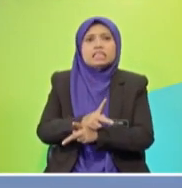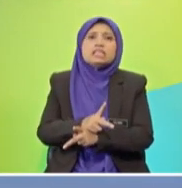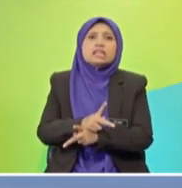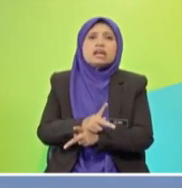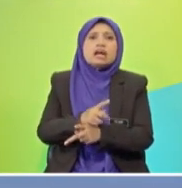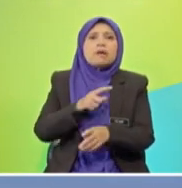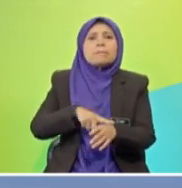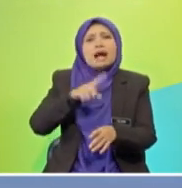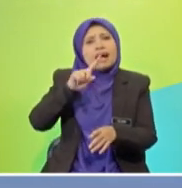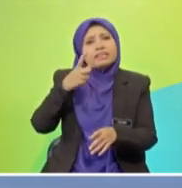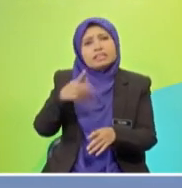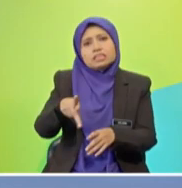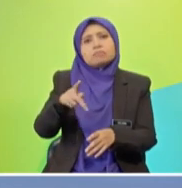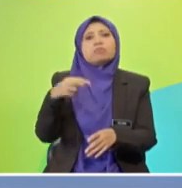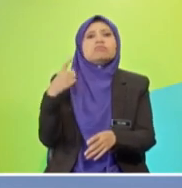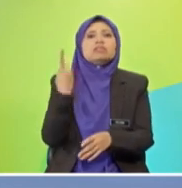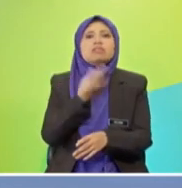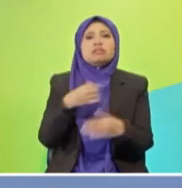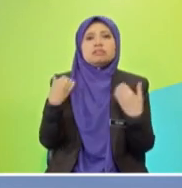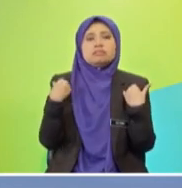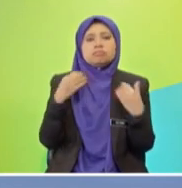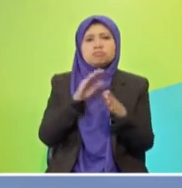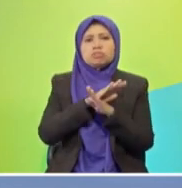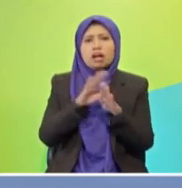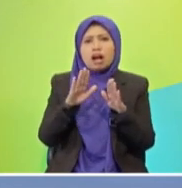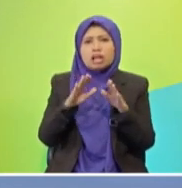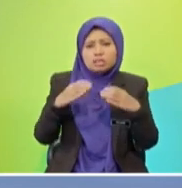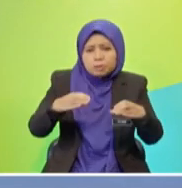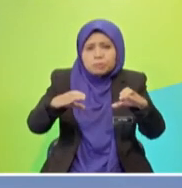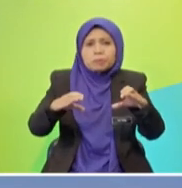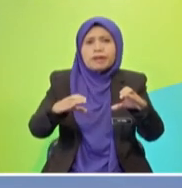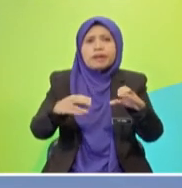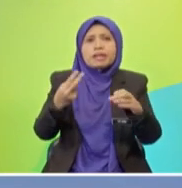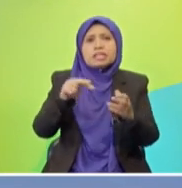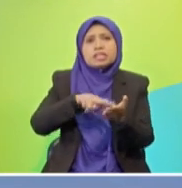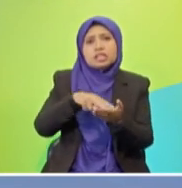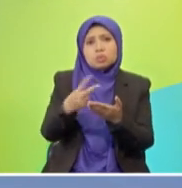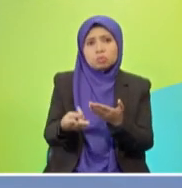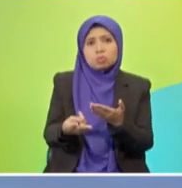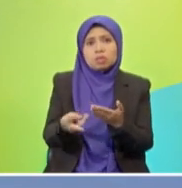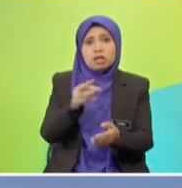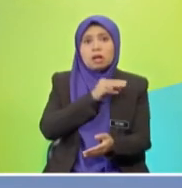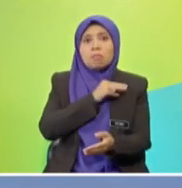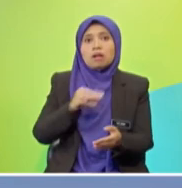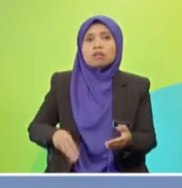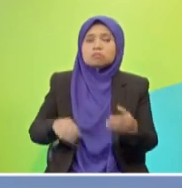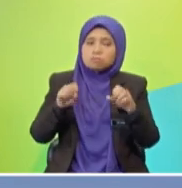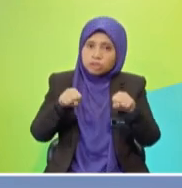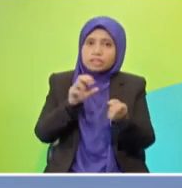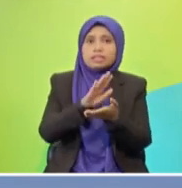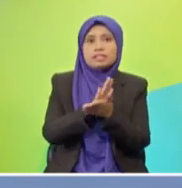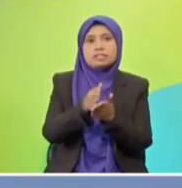berada jangan cuy Jangan tergopoh ingat kemalangan boleh berlaku di mana-mana saja